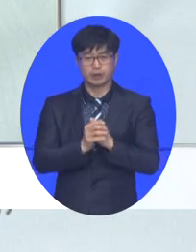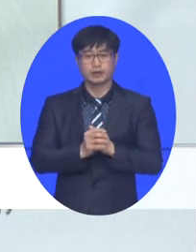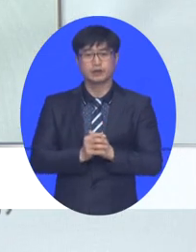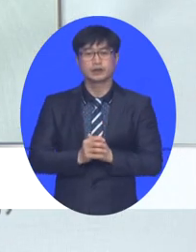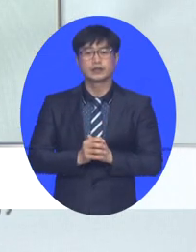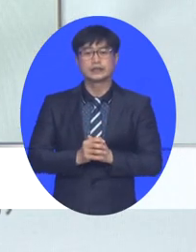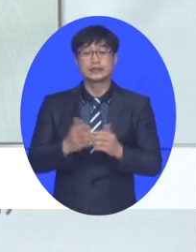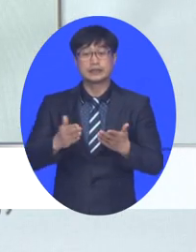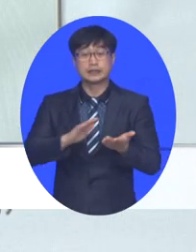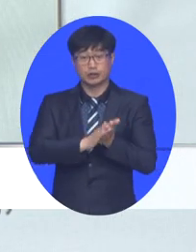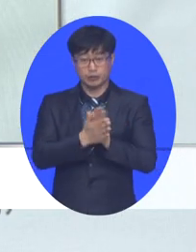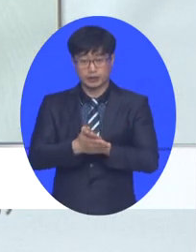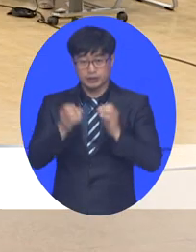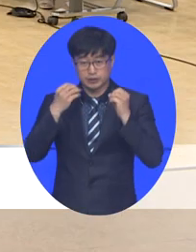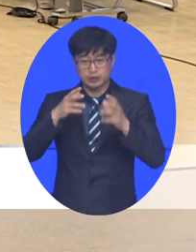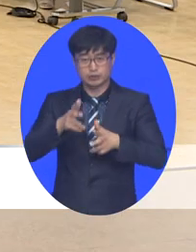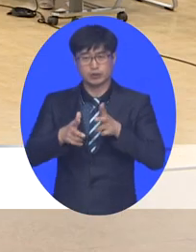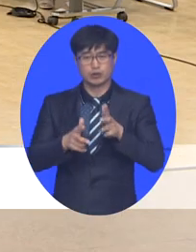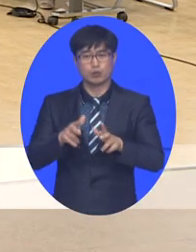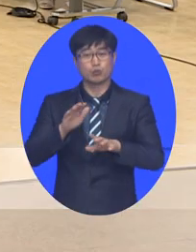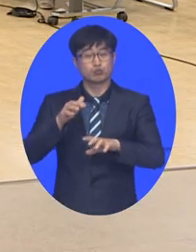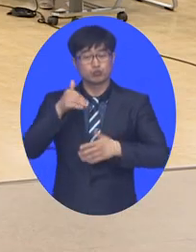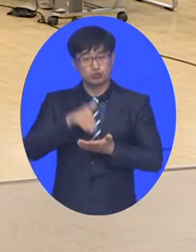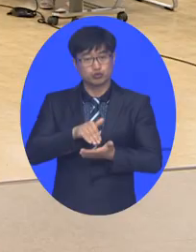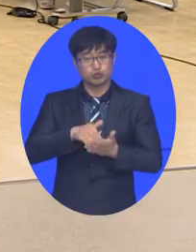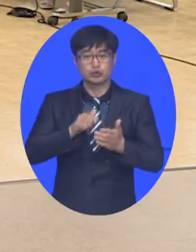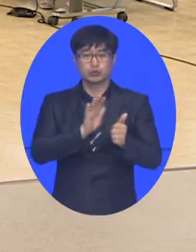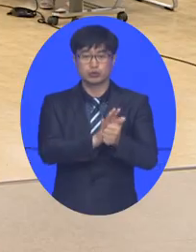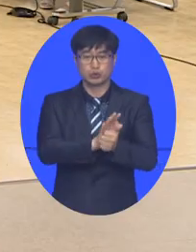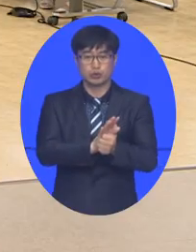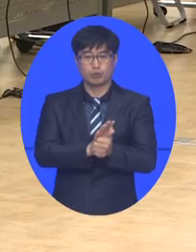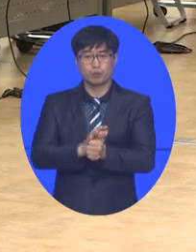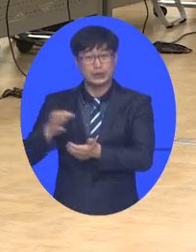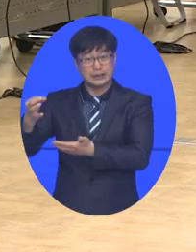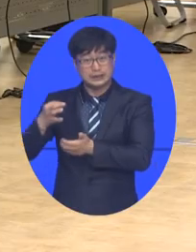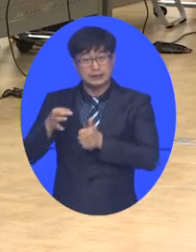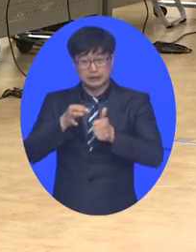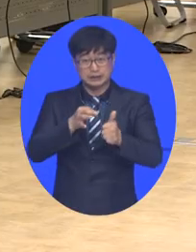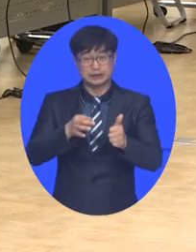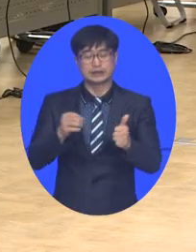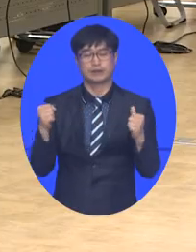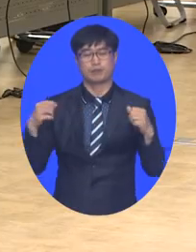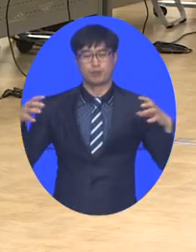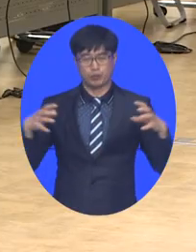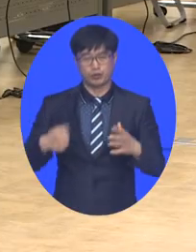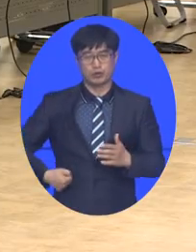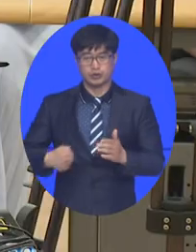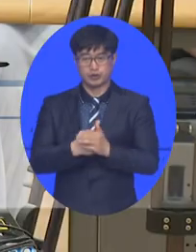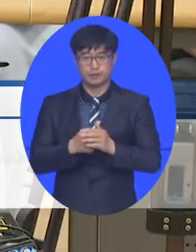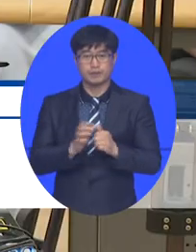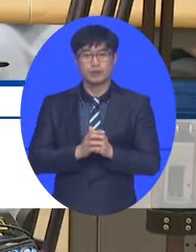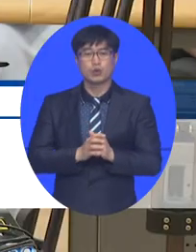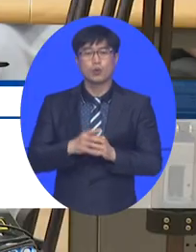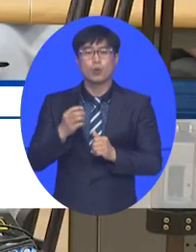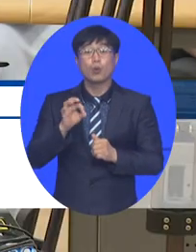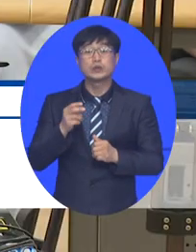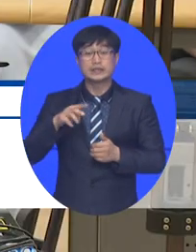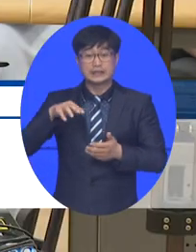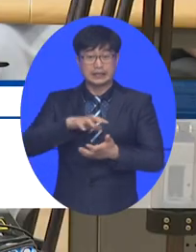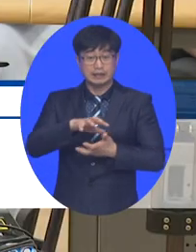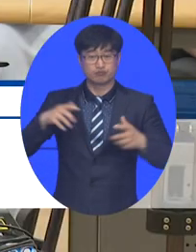재편, 직무 전환과 신산업 직무 훈련 지원, 우수기업 인센티브 부여 등을 위해 협력하기로 했습니다. 온실가스